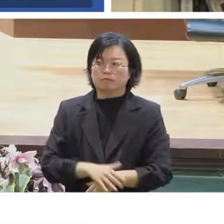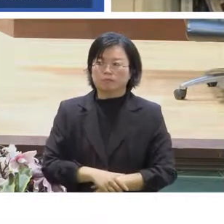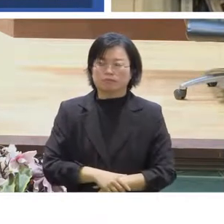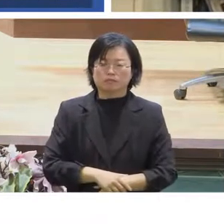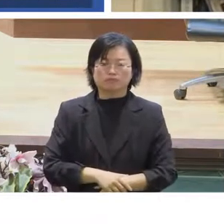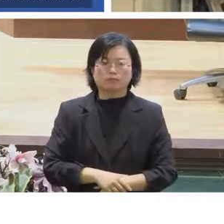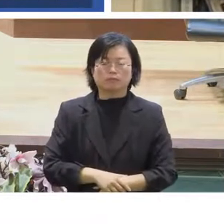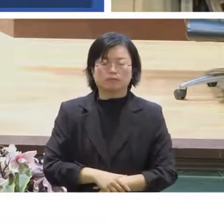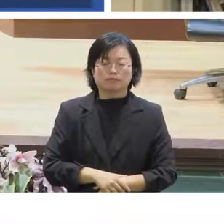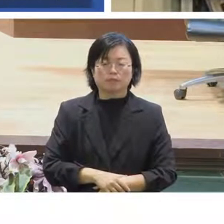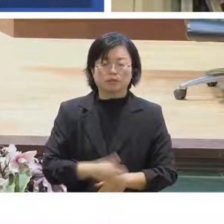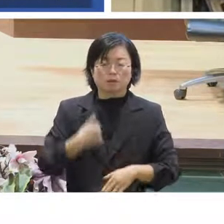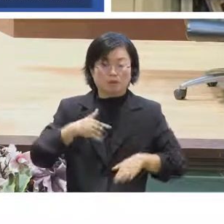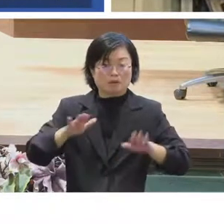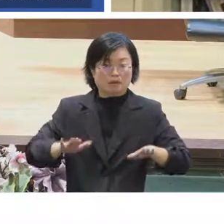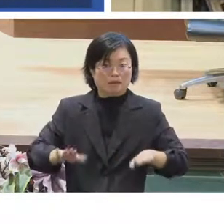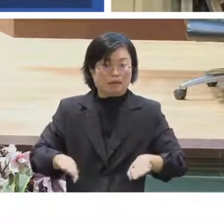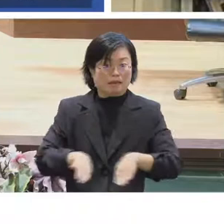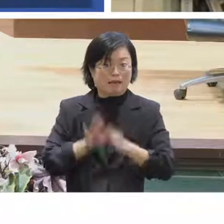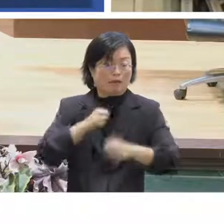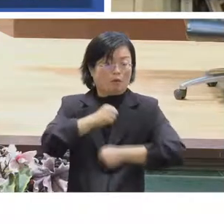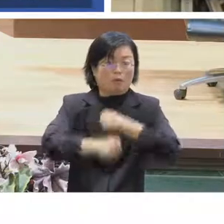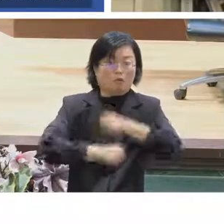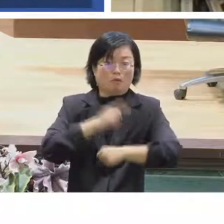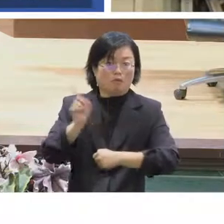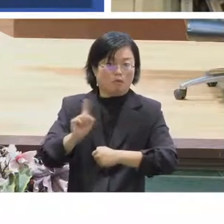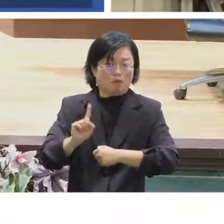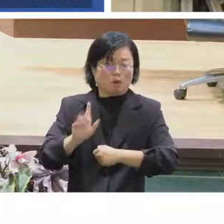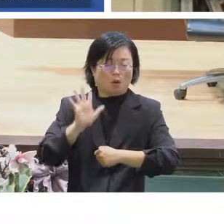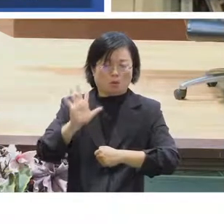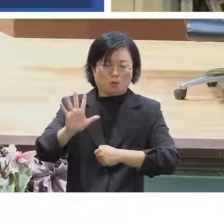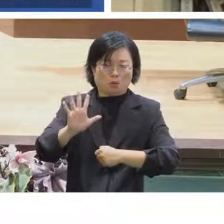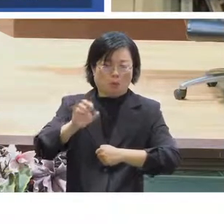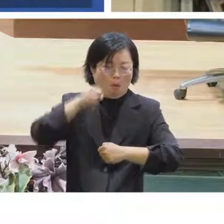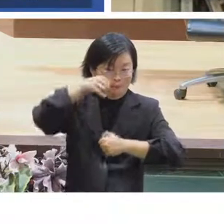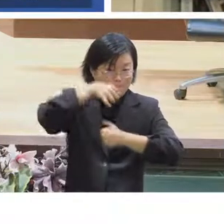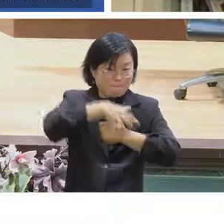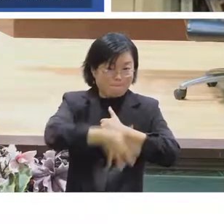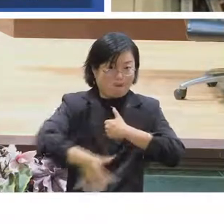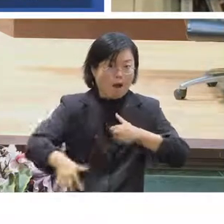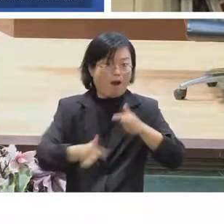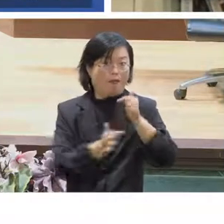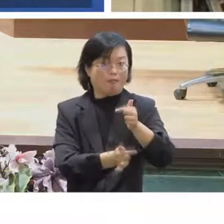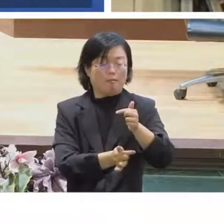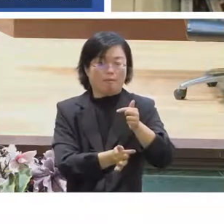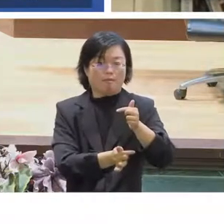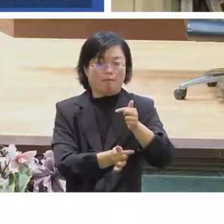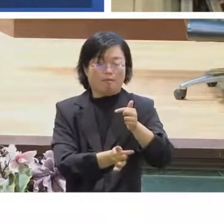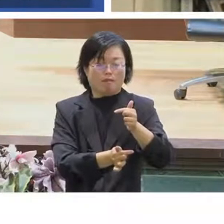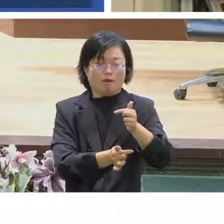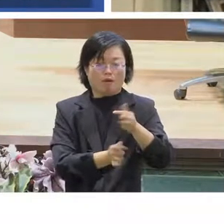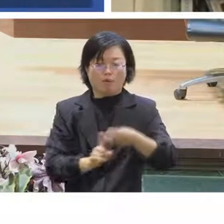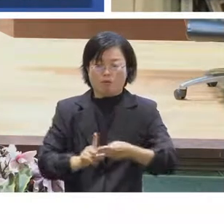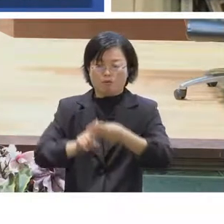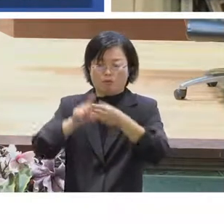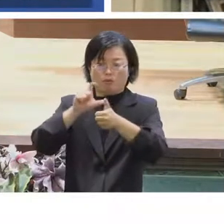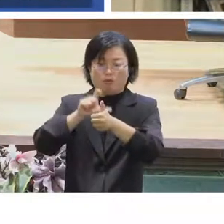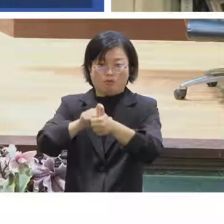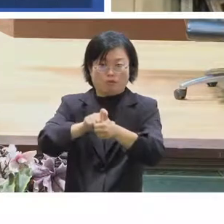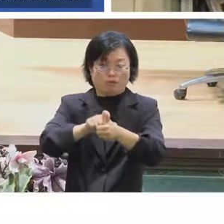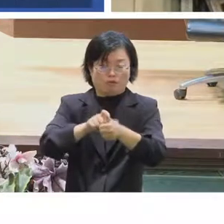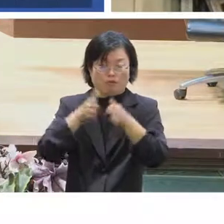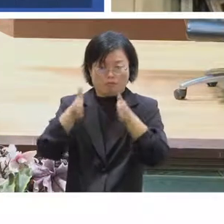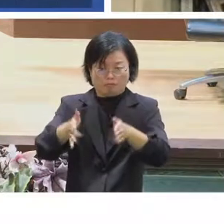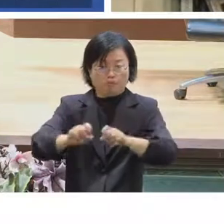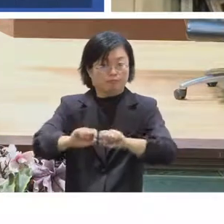在开始的一个动作，就是我们要做一系列的针对不同的主题的 data 去做一些